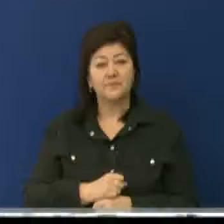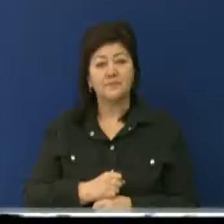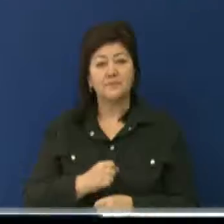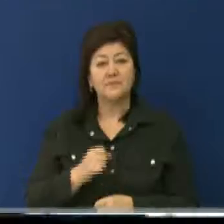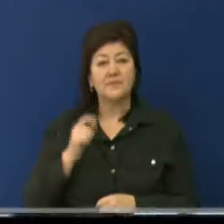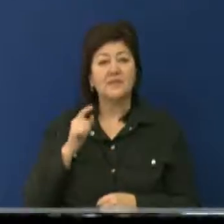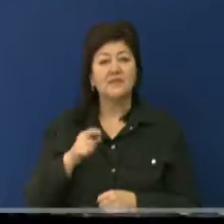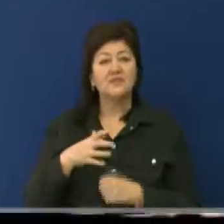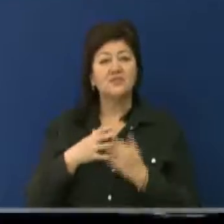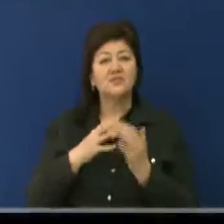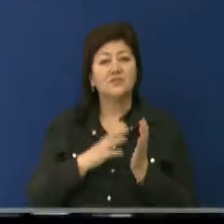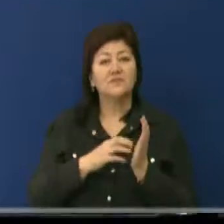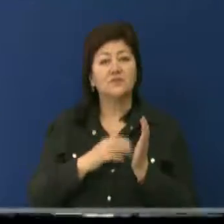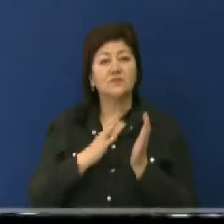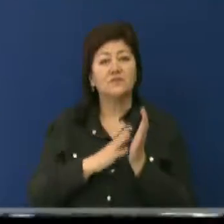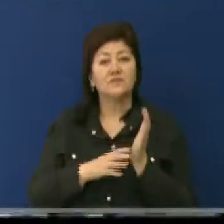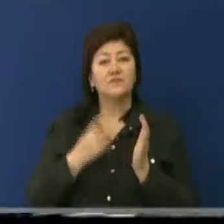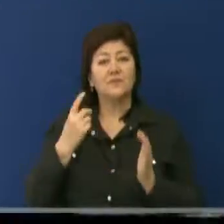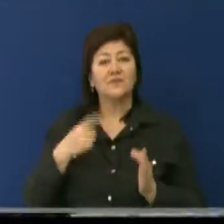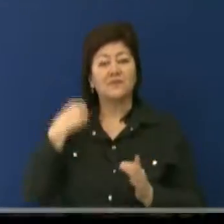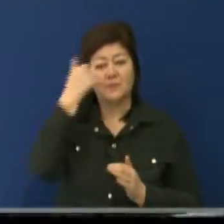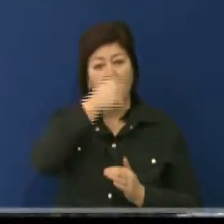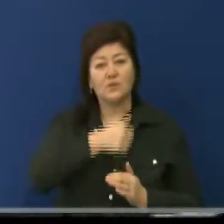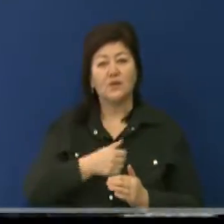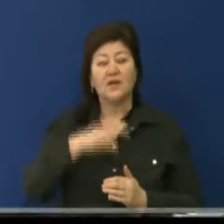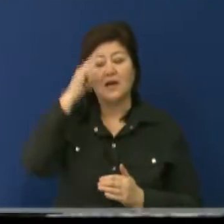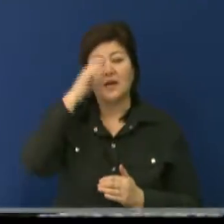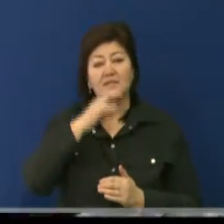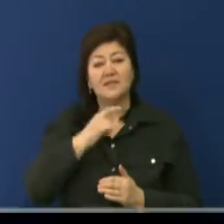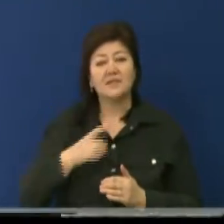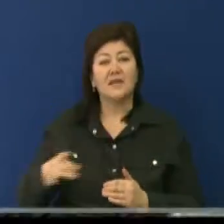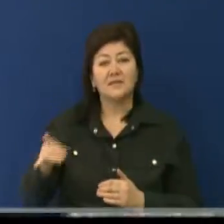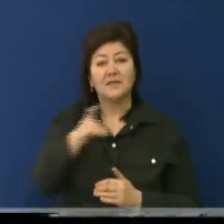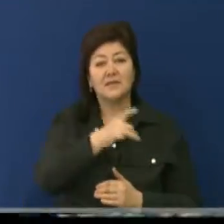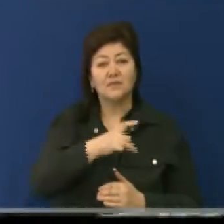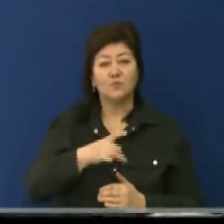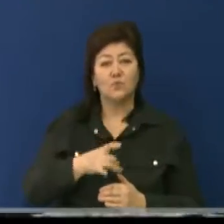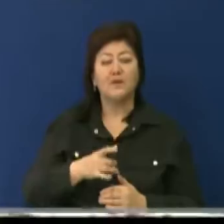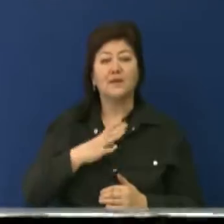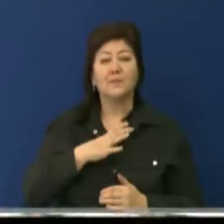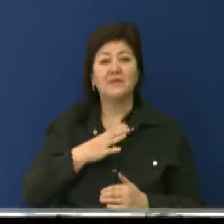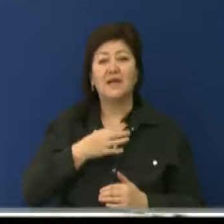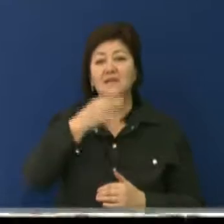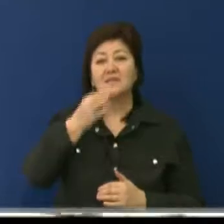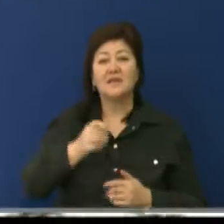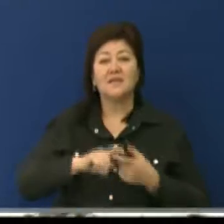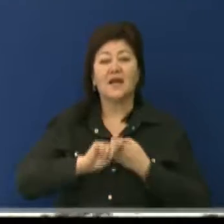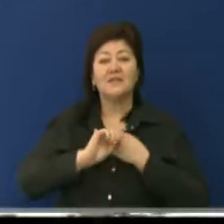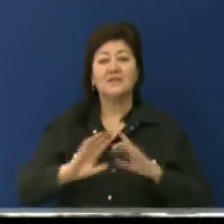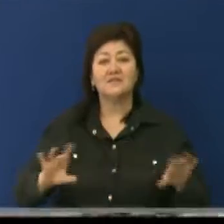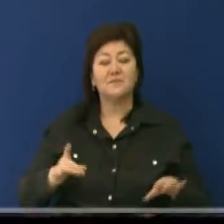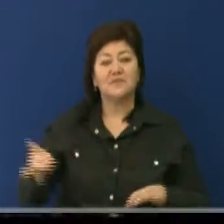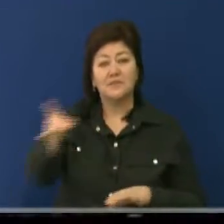1991 жылдың 16 желтоқсанында Жоғарғы кеңес Қазақстан Республикасының тәуелсіздігін жариялады. Ел тарихында жаңа кезең бастау алып,